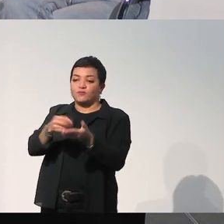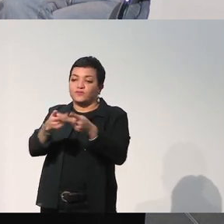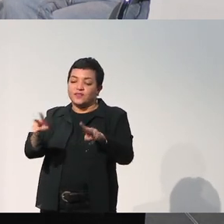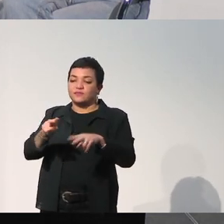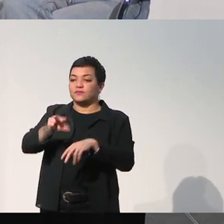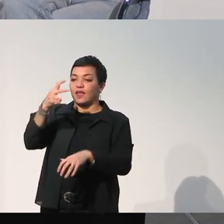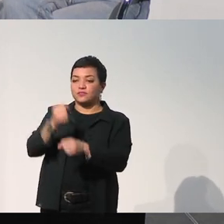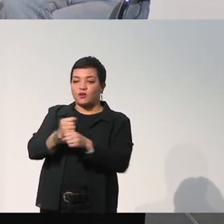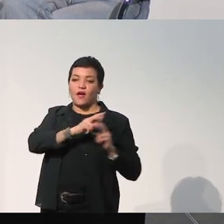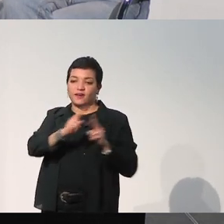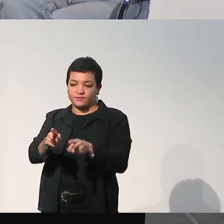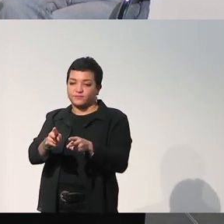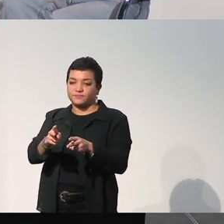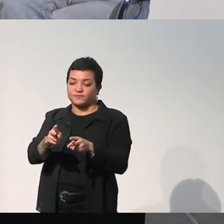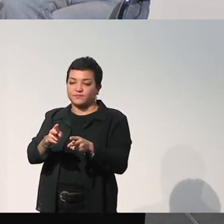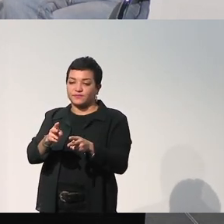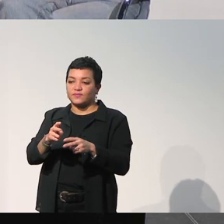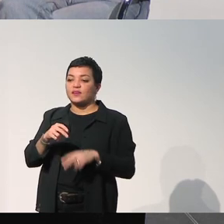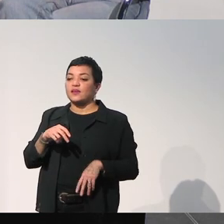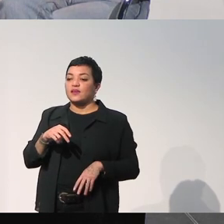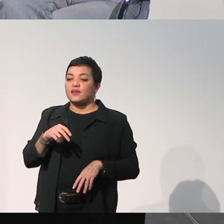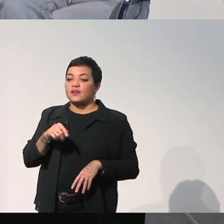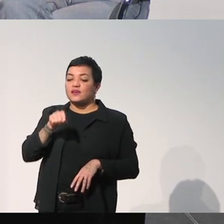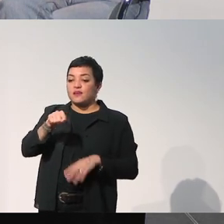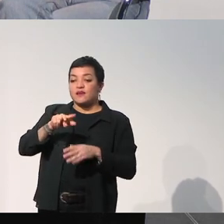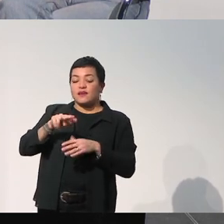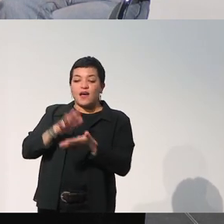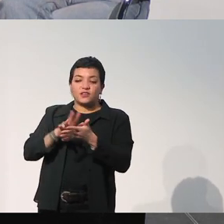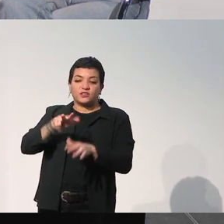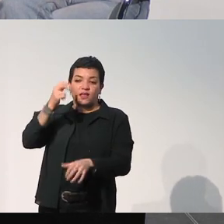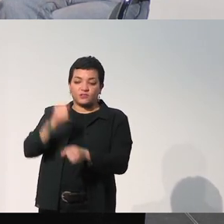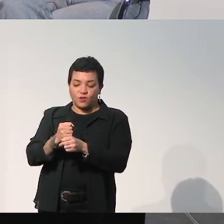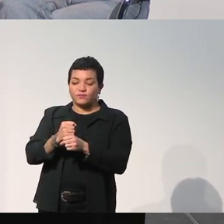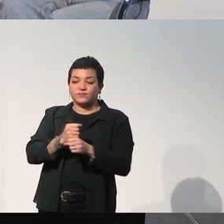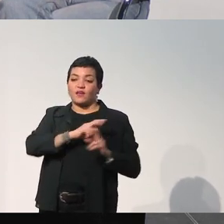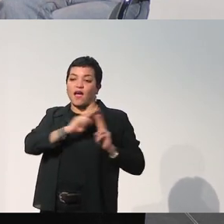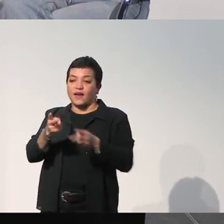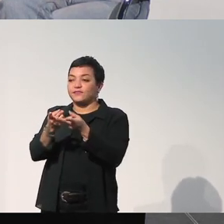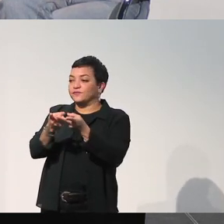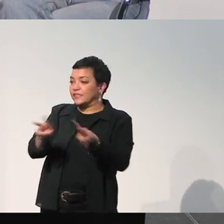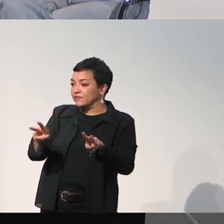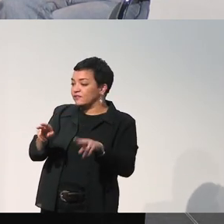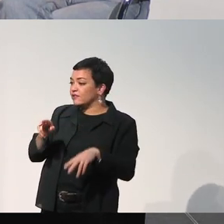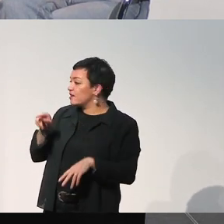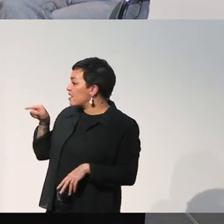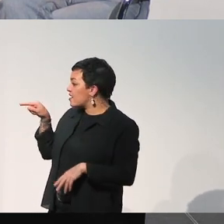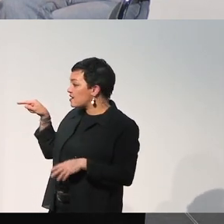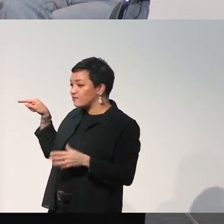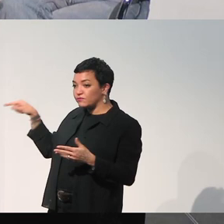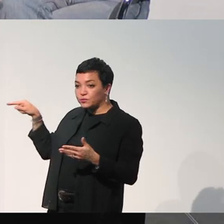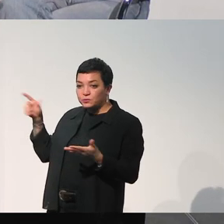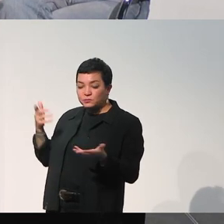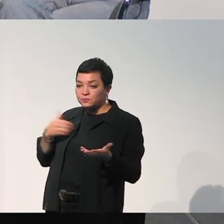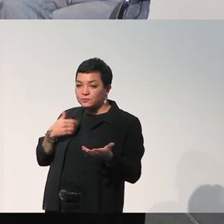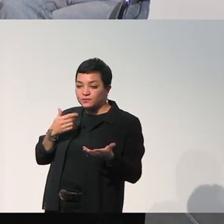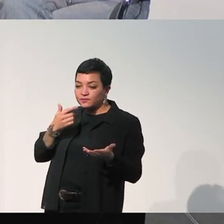Ouest. Je le disais, le narrateur a 13 ans au début de champ balnéaire. Qu'est-ce qui vous a rendu nécessaire, si c'est